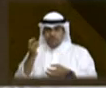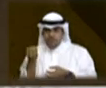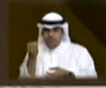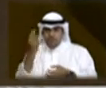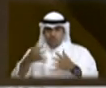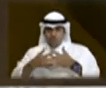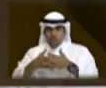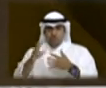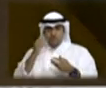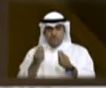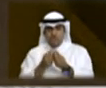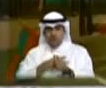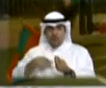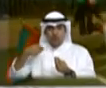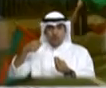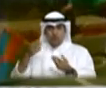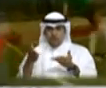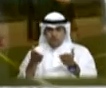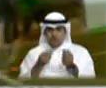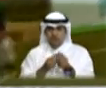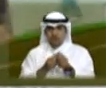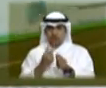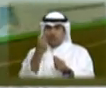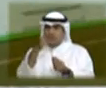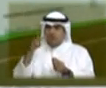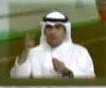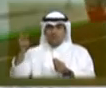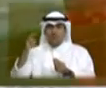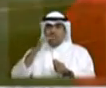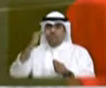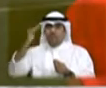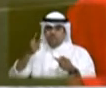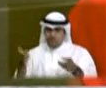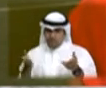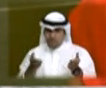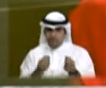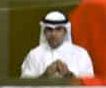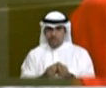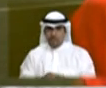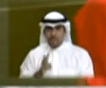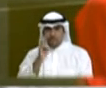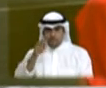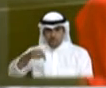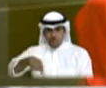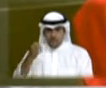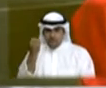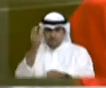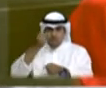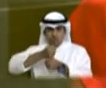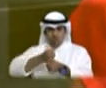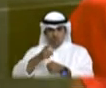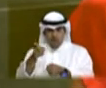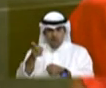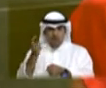كبير بمشاركة أكثر من 2000 شاب من جميع محافظات البلاد. إن مثل هذه المشاريع هي ما يدفع الشباب